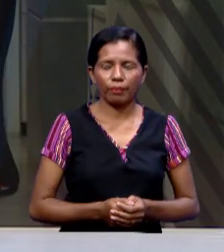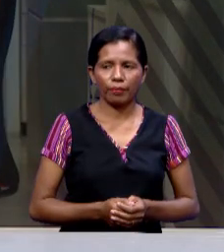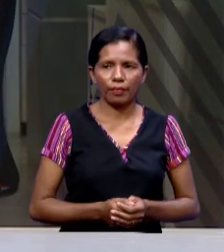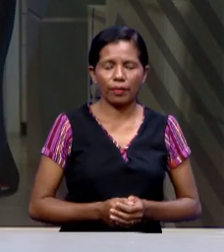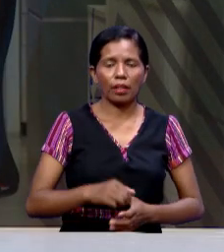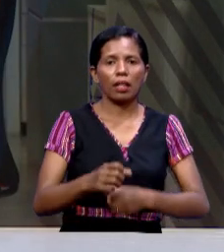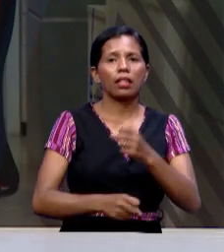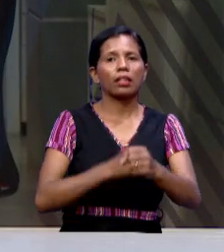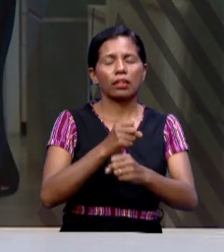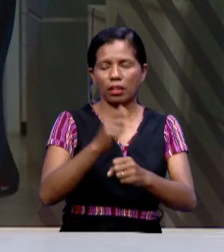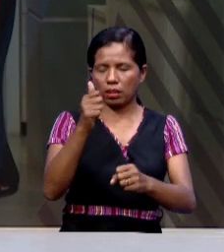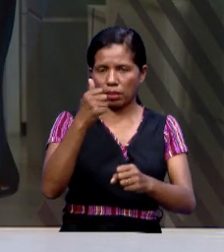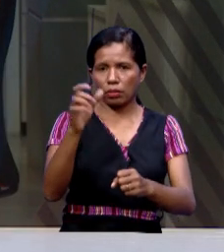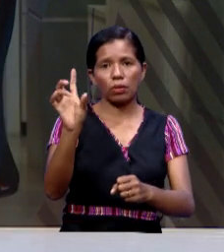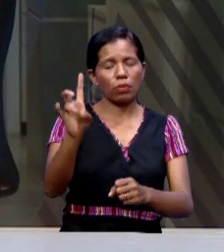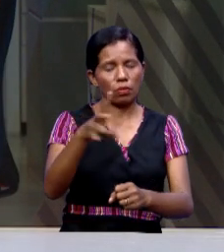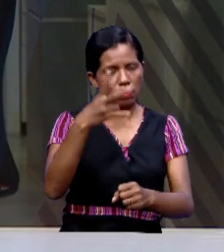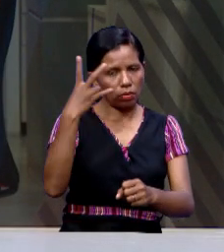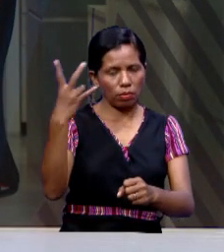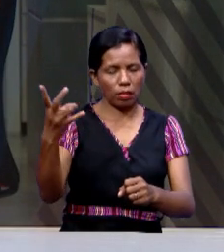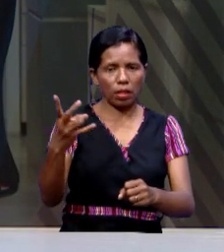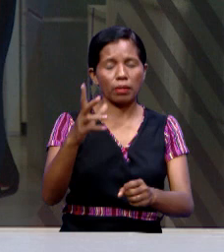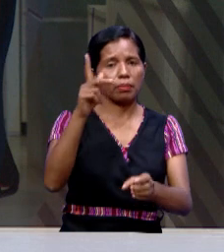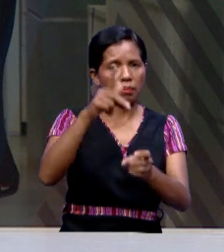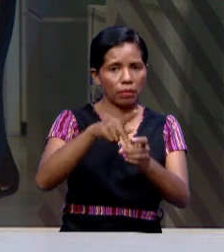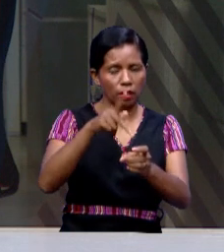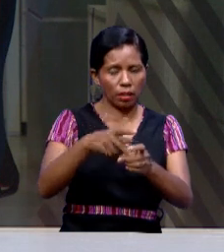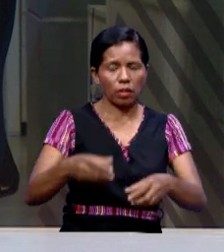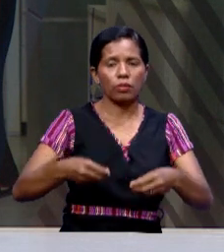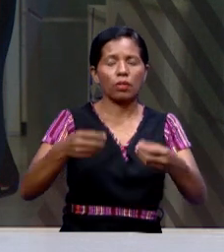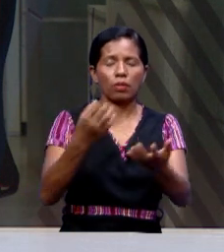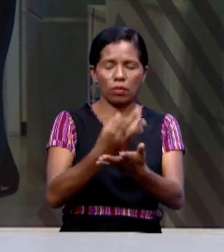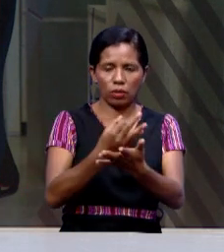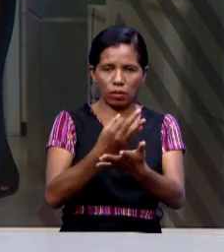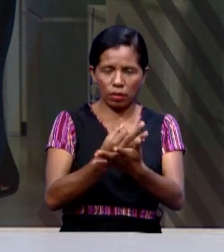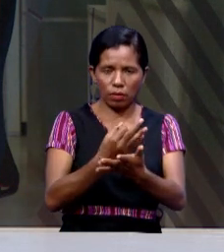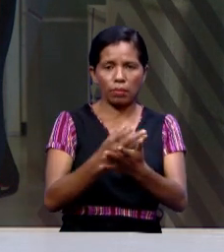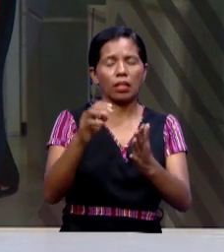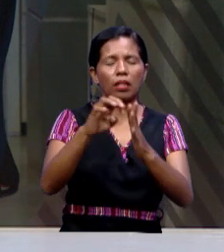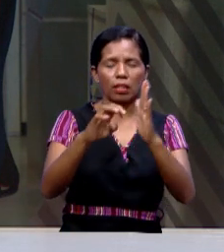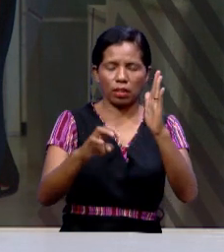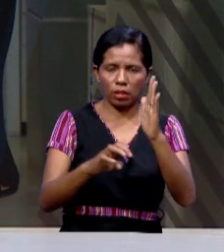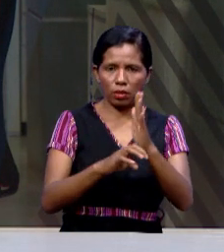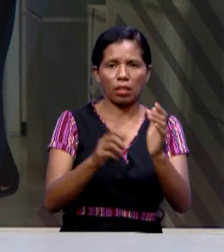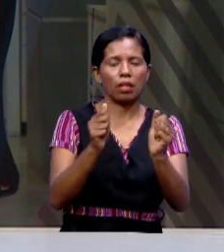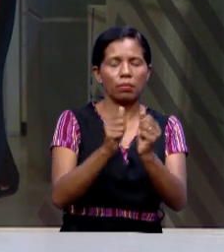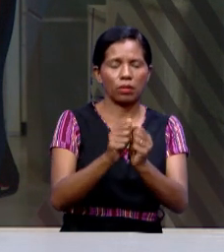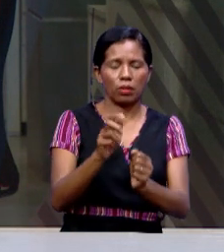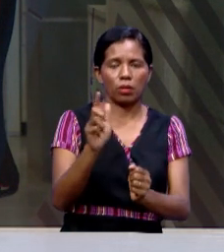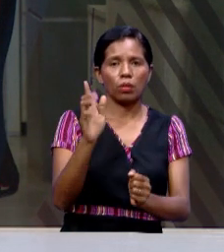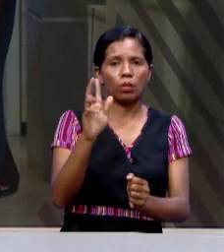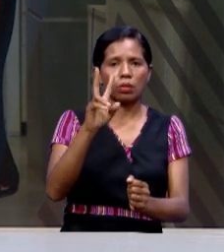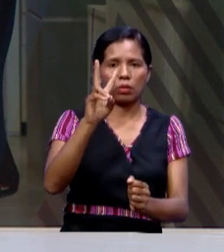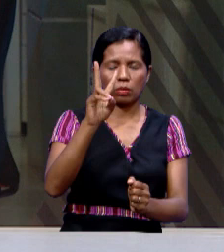durante tinan sanulo resong walu posu bayo undang, kontribui osam ba kofre estado hoyo montante dolar americano bilion rua